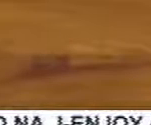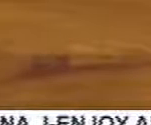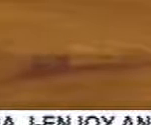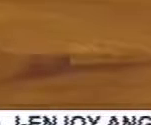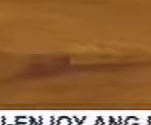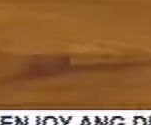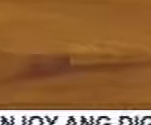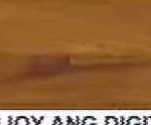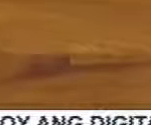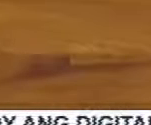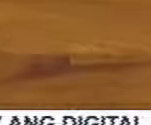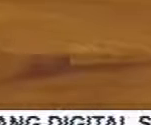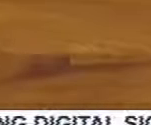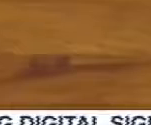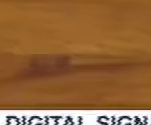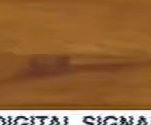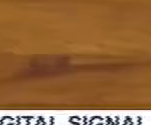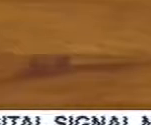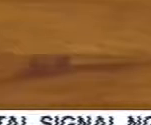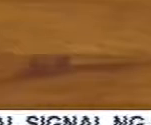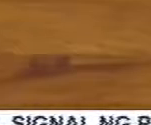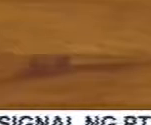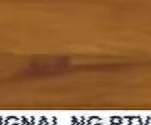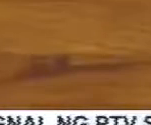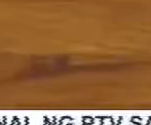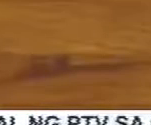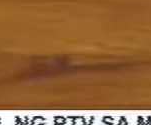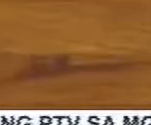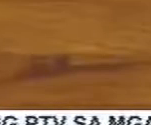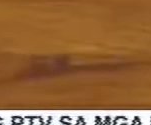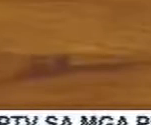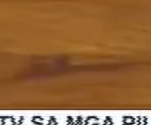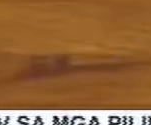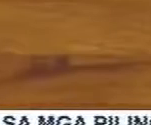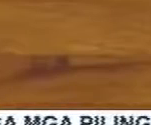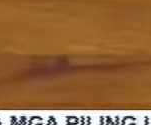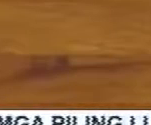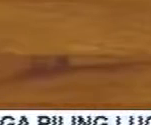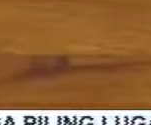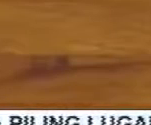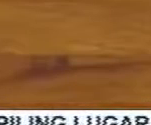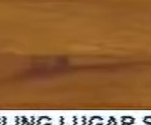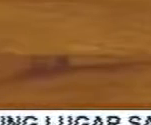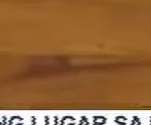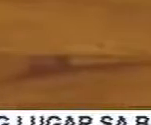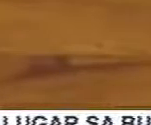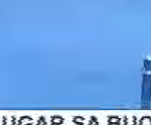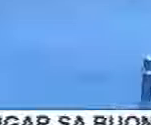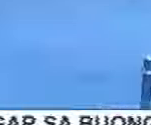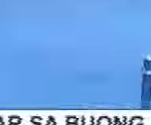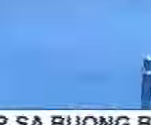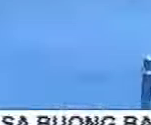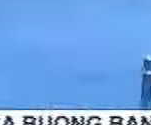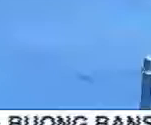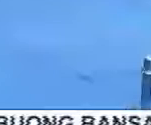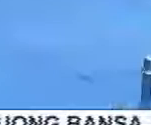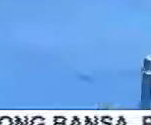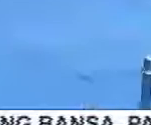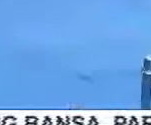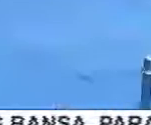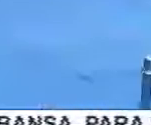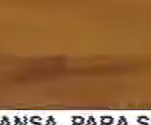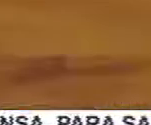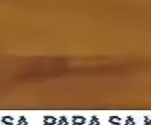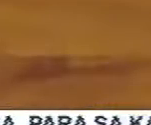boosting the economy, activity, and ensure peace and order in our communities. Bukod sa